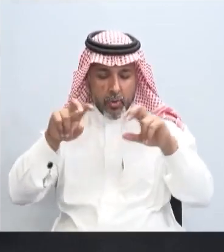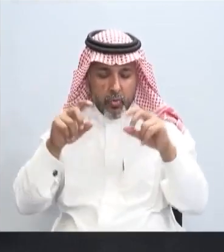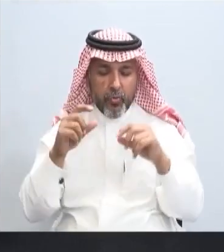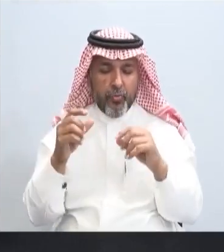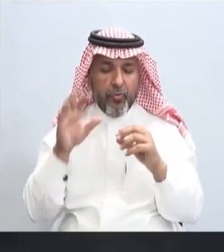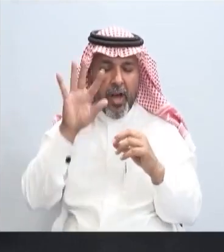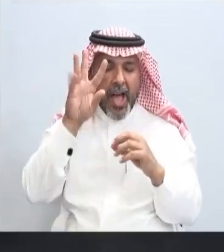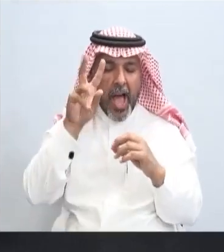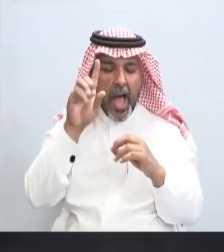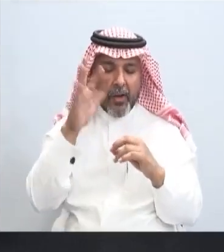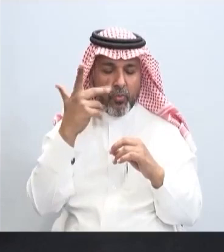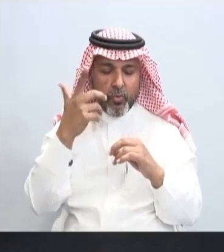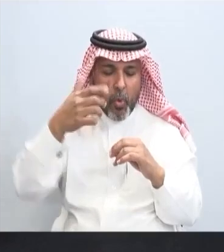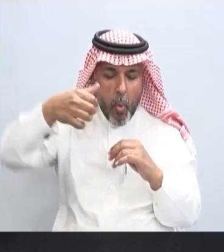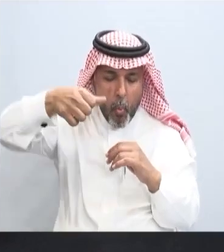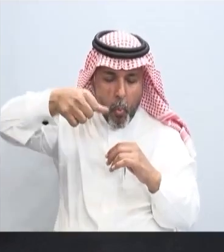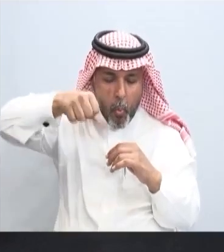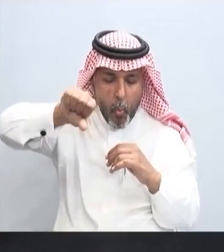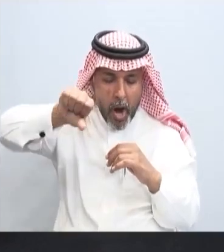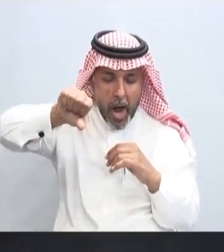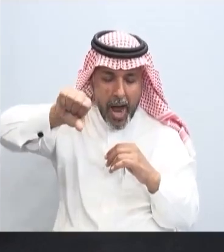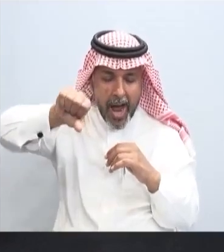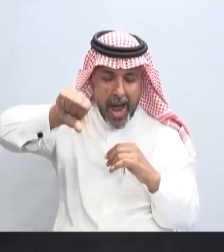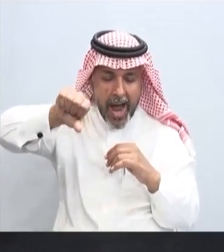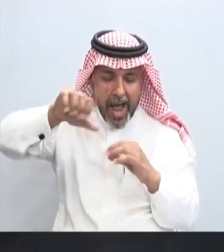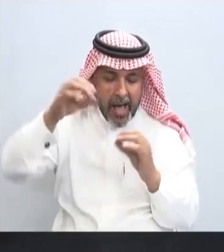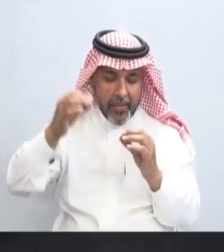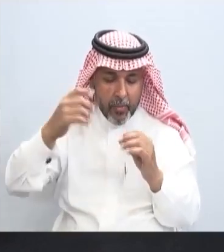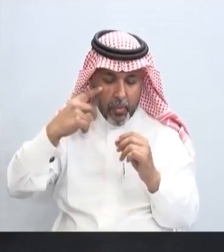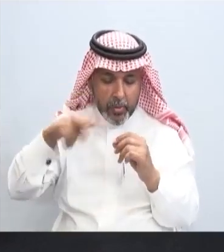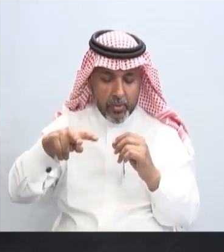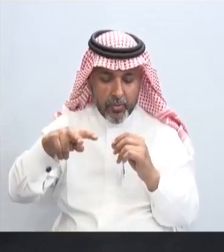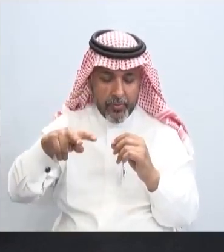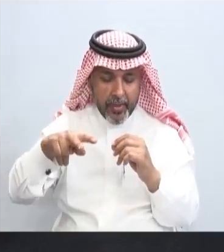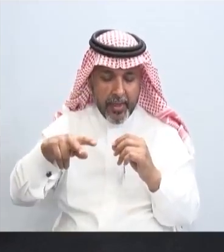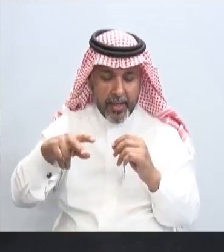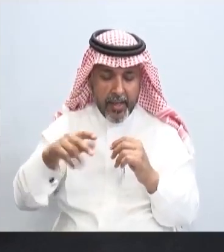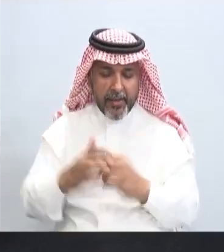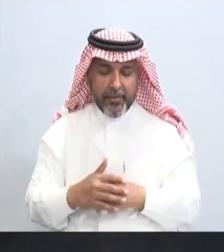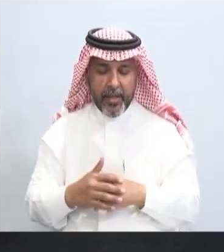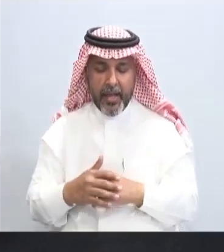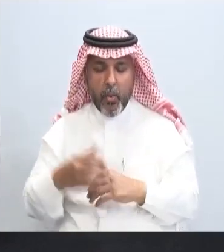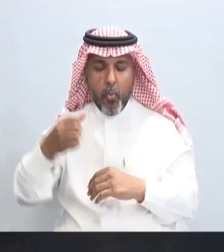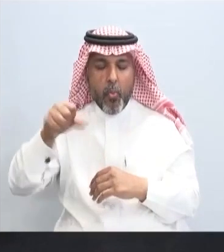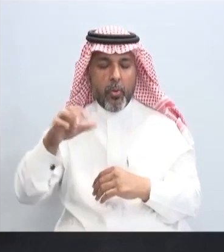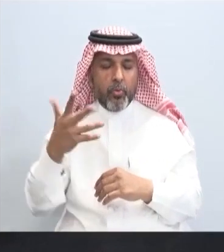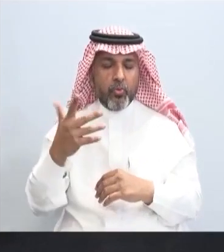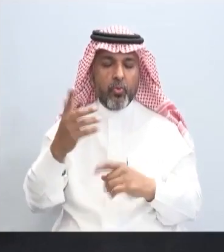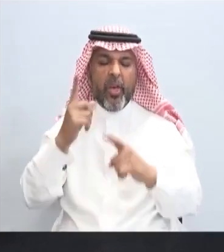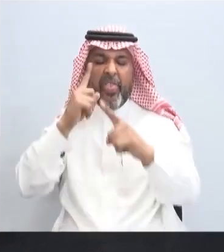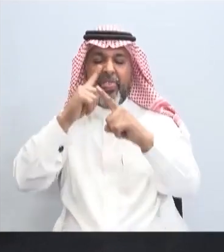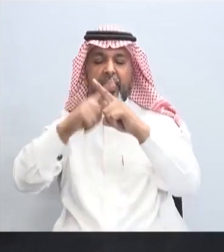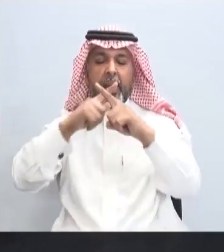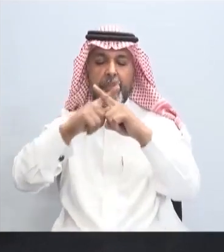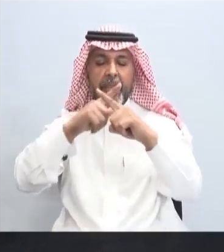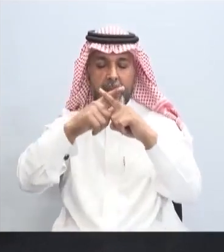كذا و الحادثه الثانيه يجيبلك الحادثه الاولى والحادثه الثانيه الواو دائما تترجم الى ضرب بس